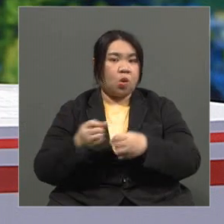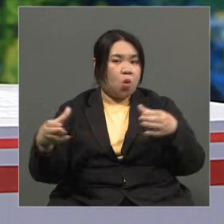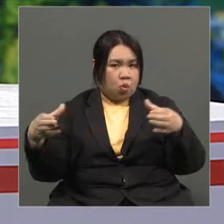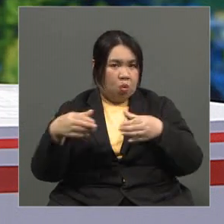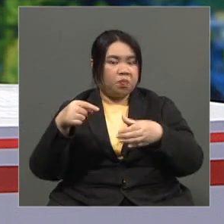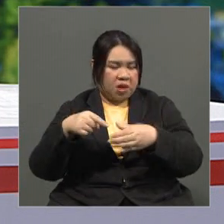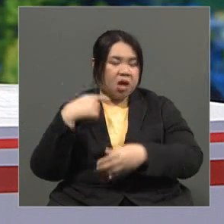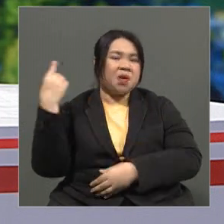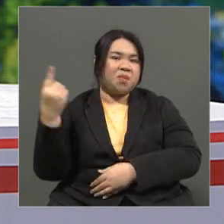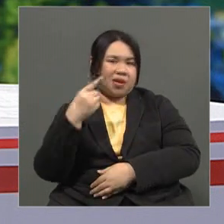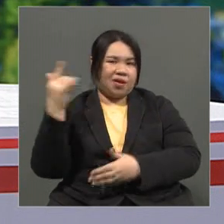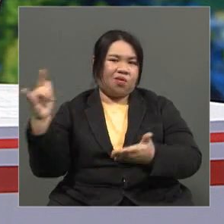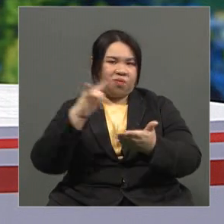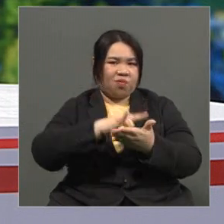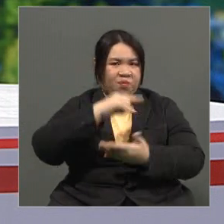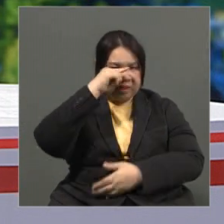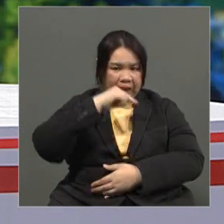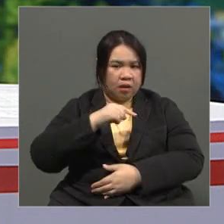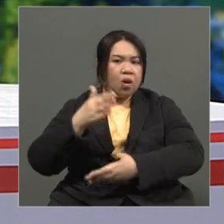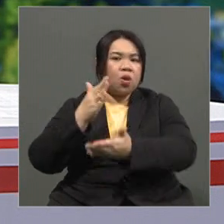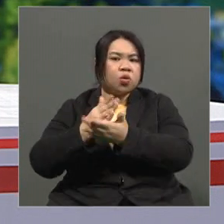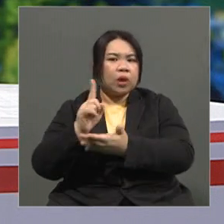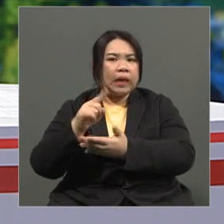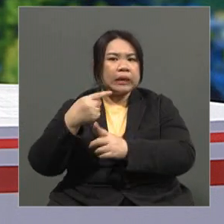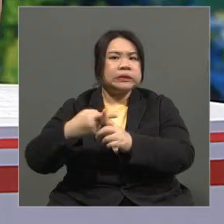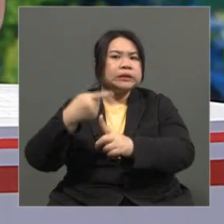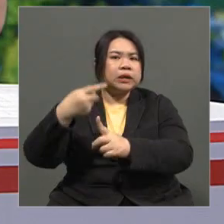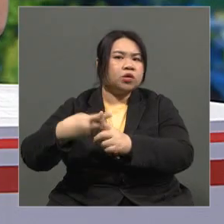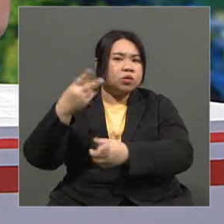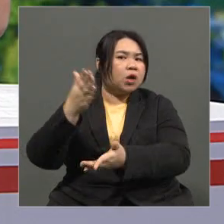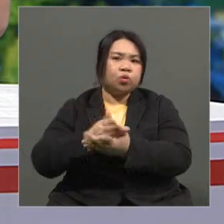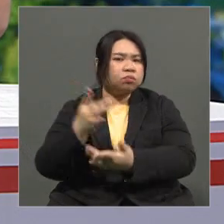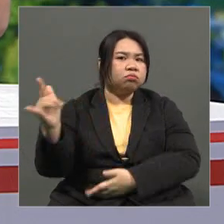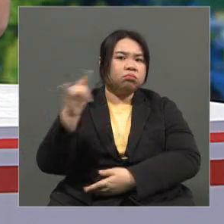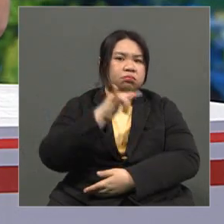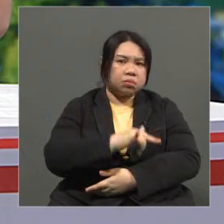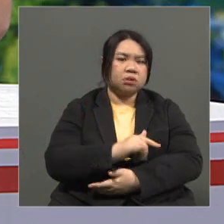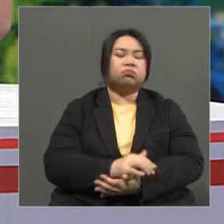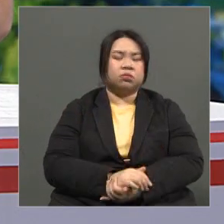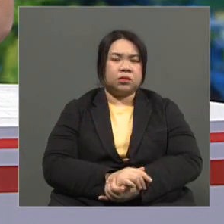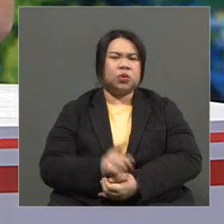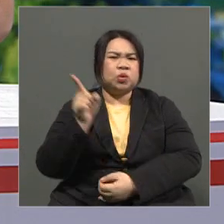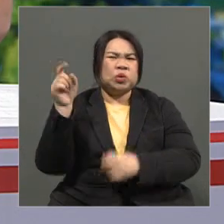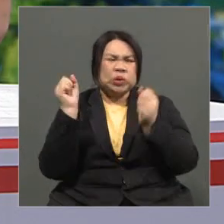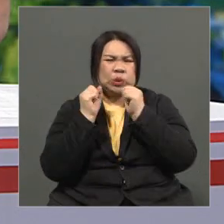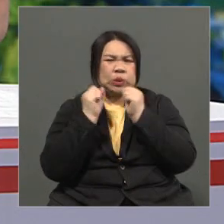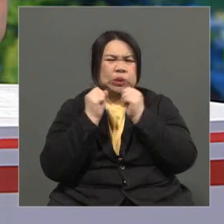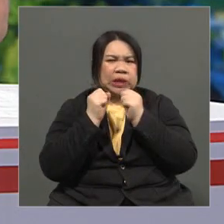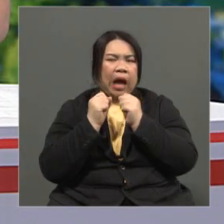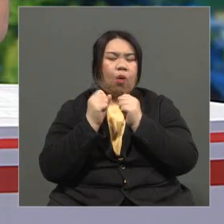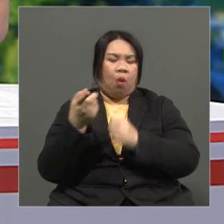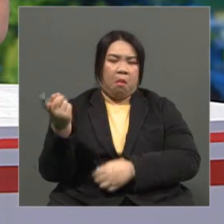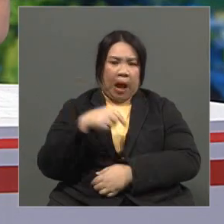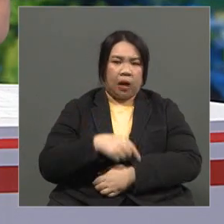เดินทางเข้ามาแล้วเวลาพวกนี้เขหยุดนะเหยุดได้ทีเป็นเดือน 2เดือนเออแล้วเแบบคือหนีหนาวอ่ะยังเคยไปติด